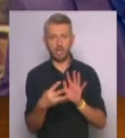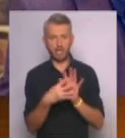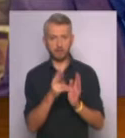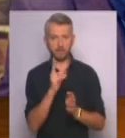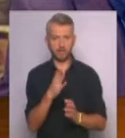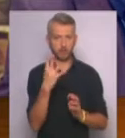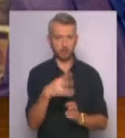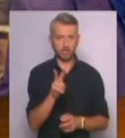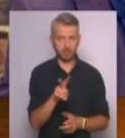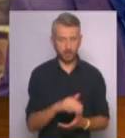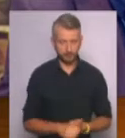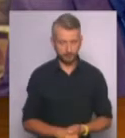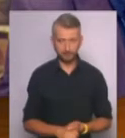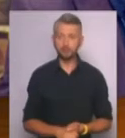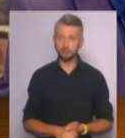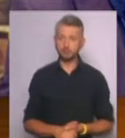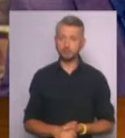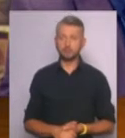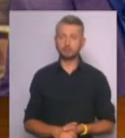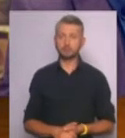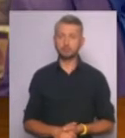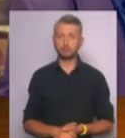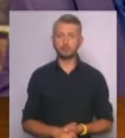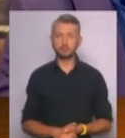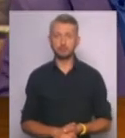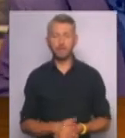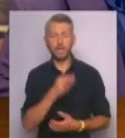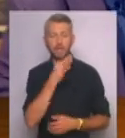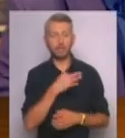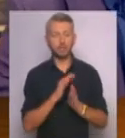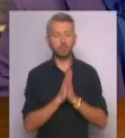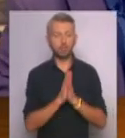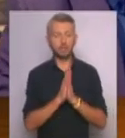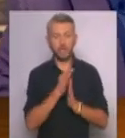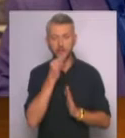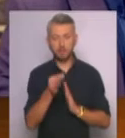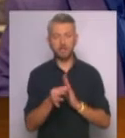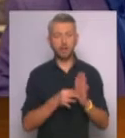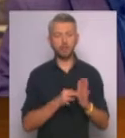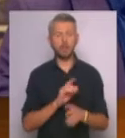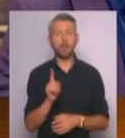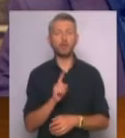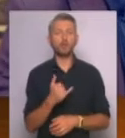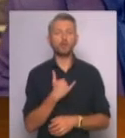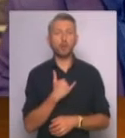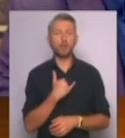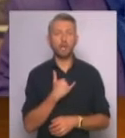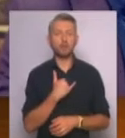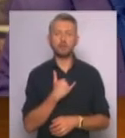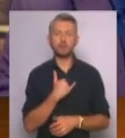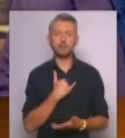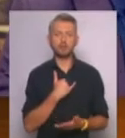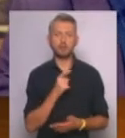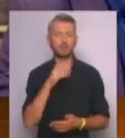42. Угу. Так, так. Слухаю вас. Скажіть, будь ласка, підскажіть, що у нас